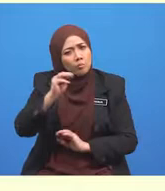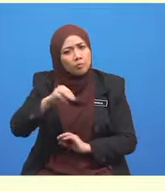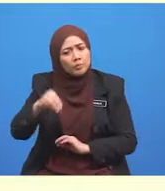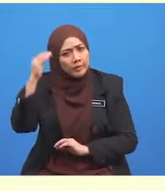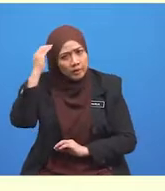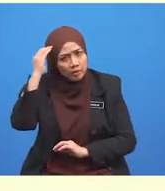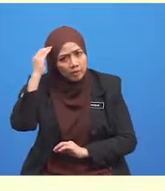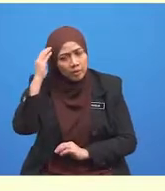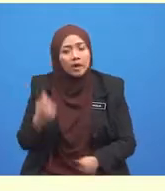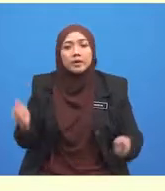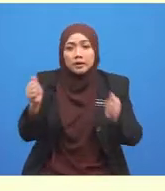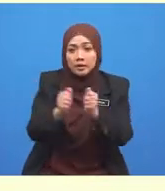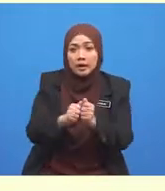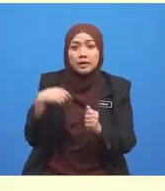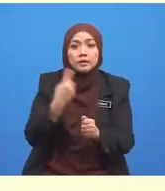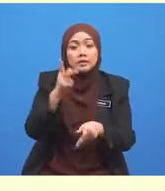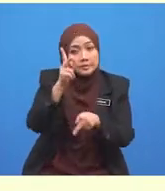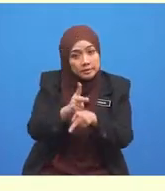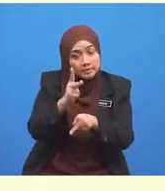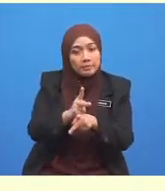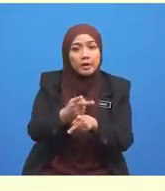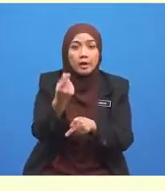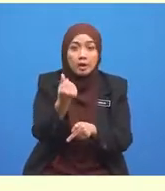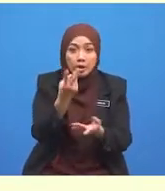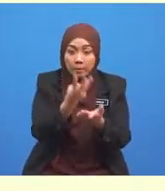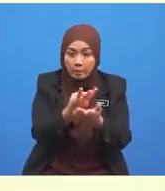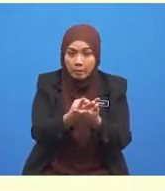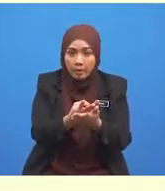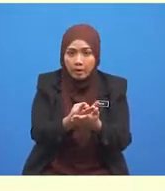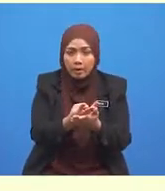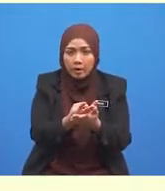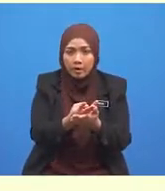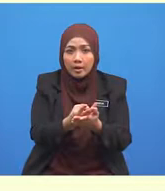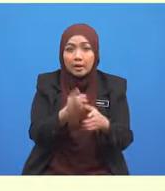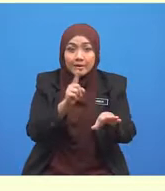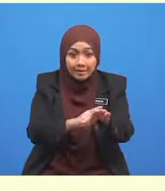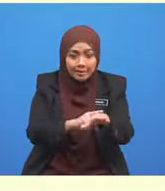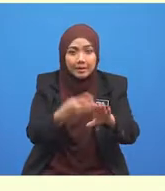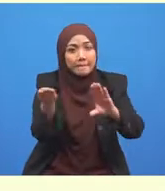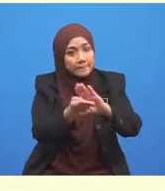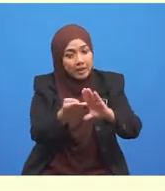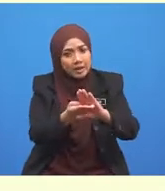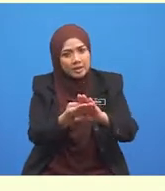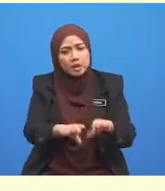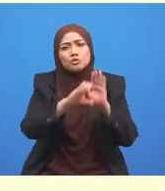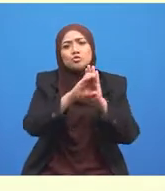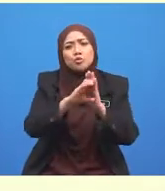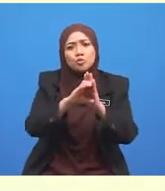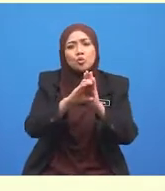Tahukah murid-murid, dengan menabung wang simpanan ke institusi pembankan seperti tabung